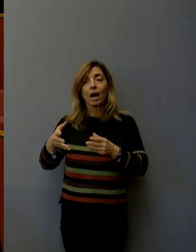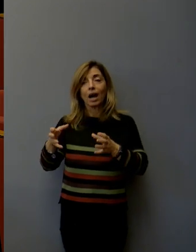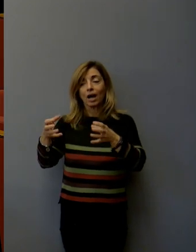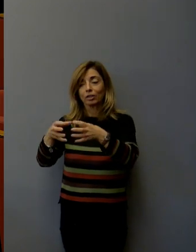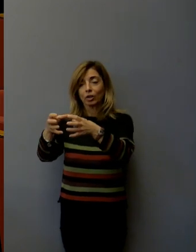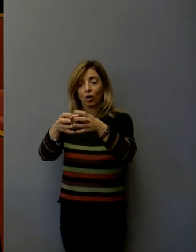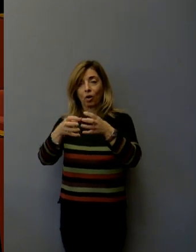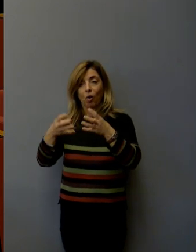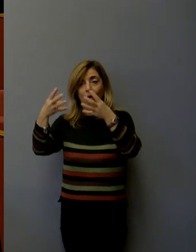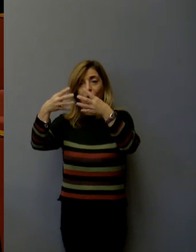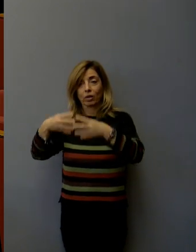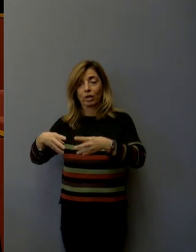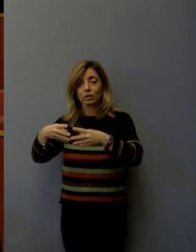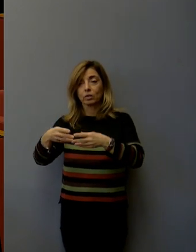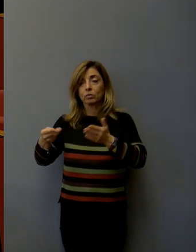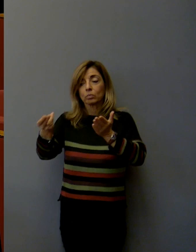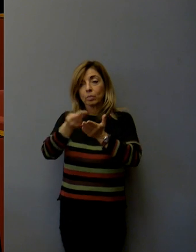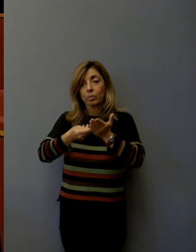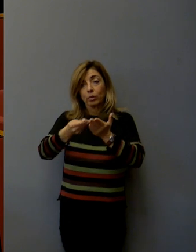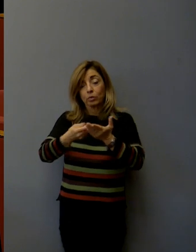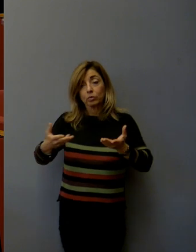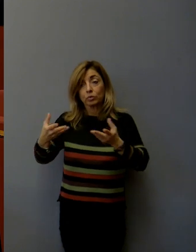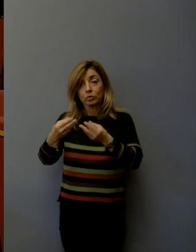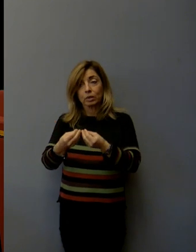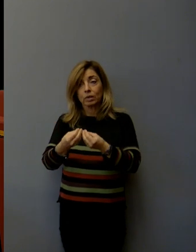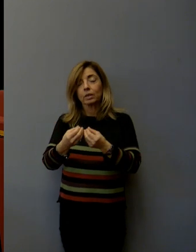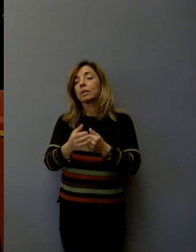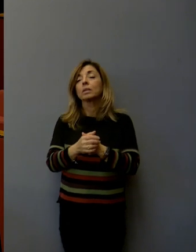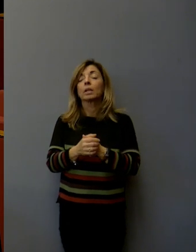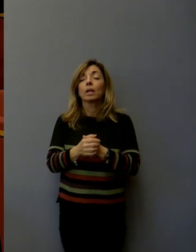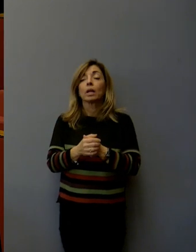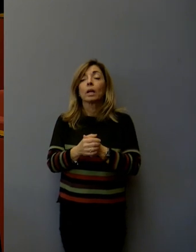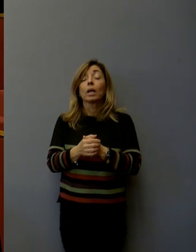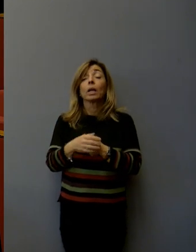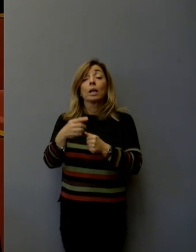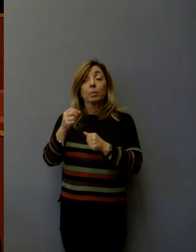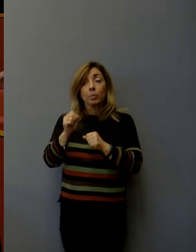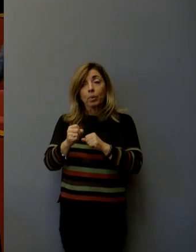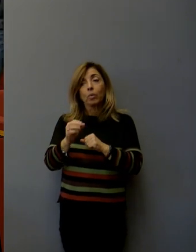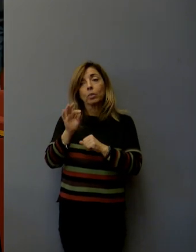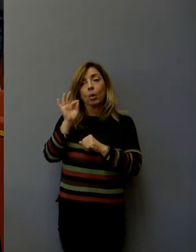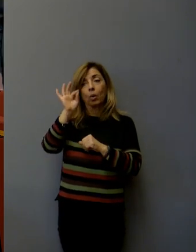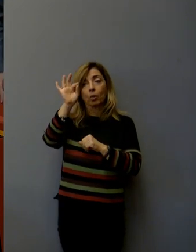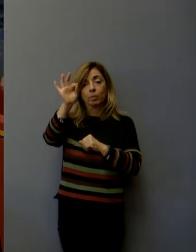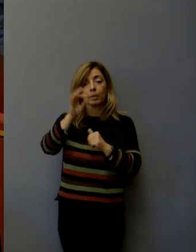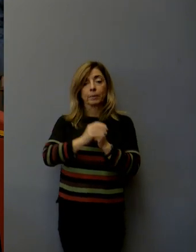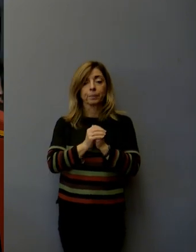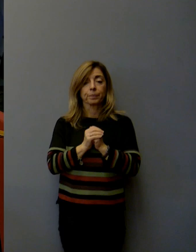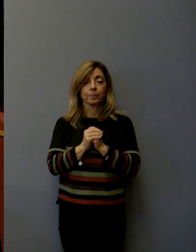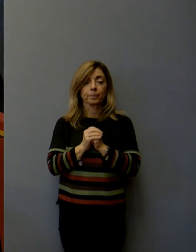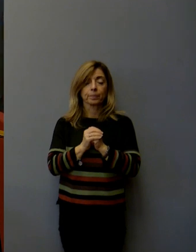far parte si può dare come obiettivo un diciamo un un